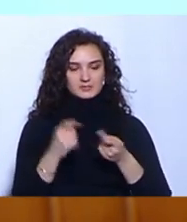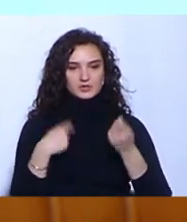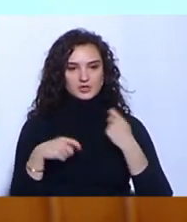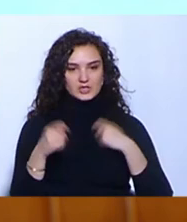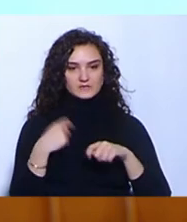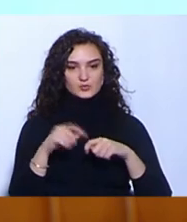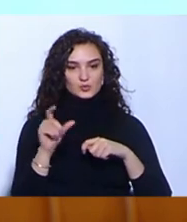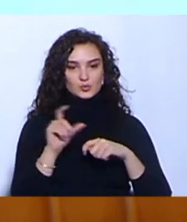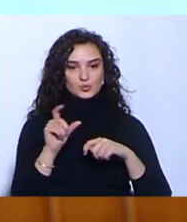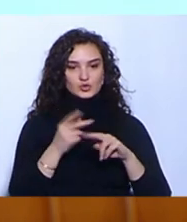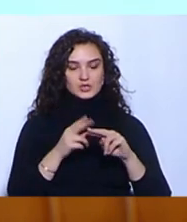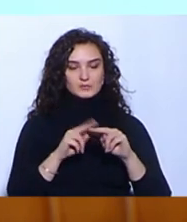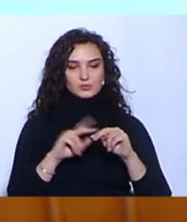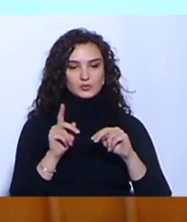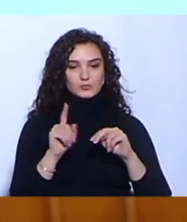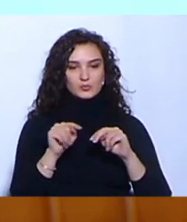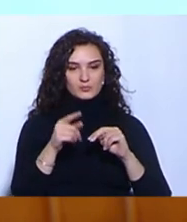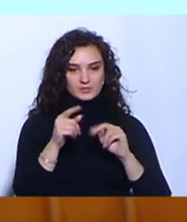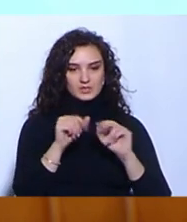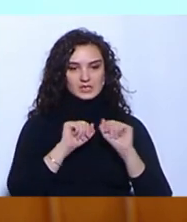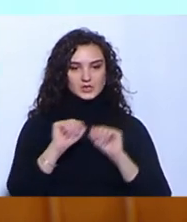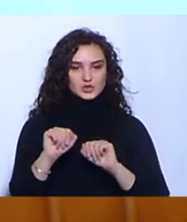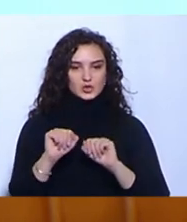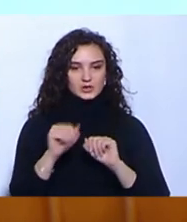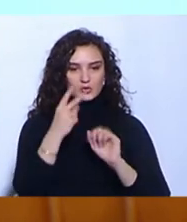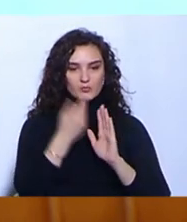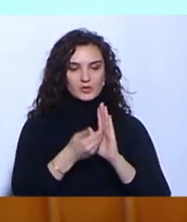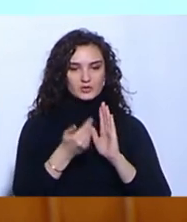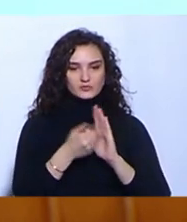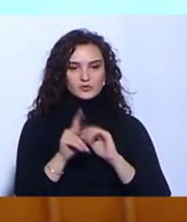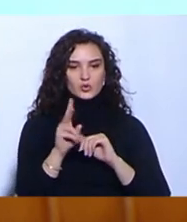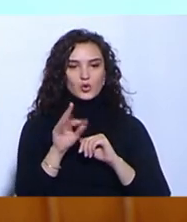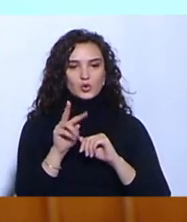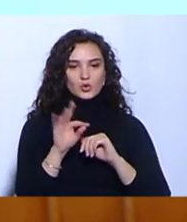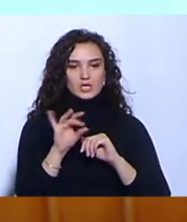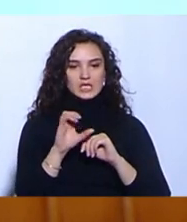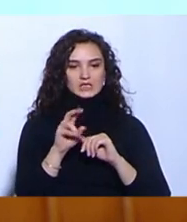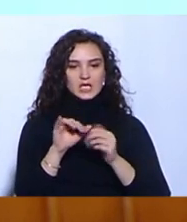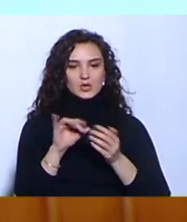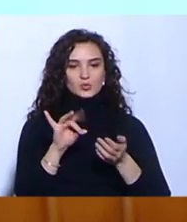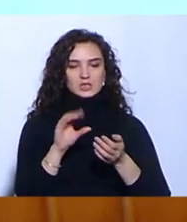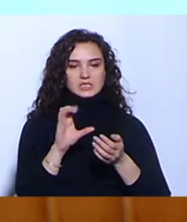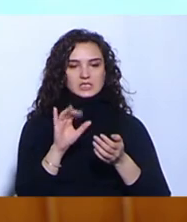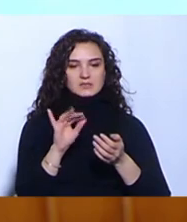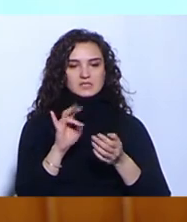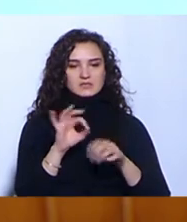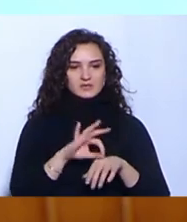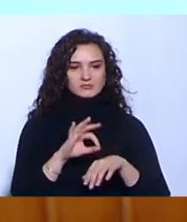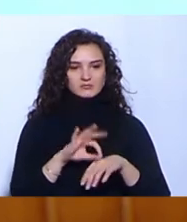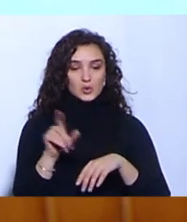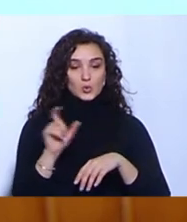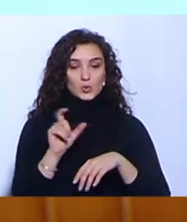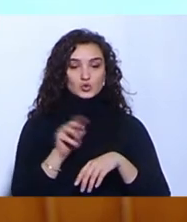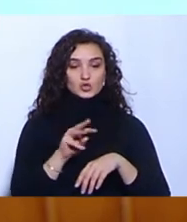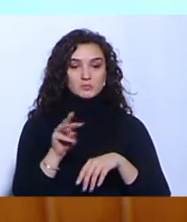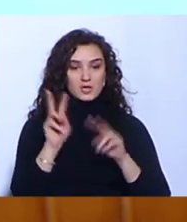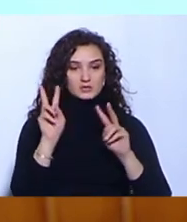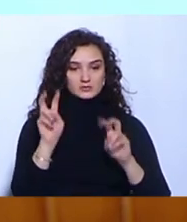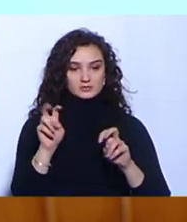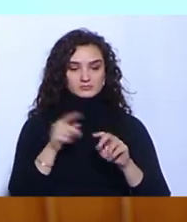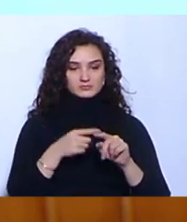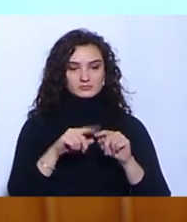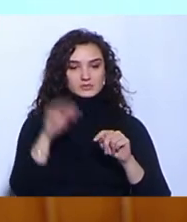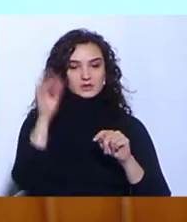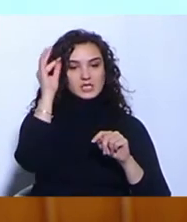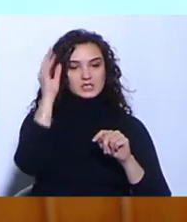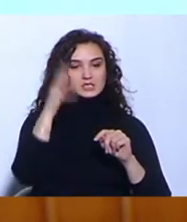ჩაიცვით ლურჯი იმისათვის, რომ გამოხატოთ სოლიდარობა კოლორექტალური სიმსივნის მქონე ადამიანების მიმართ, ლურჯი მარტი, რომელიც